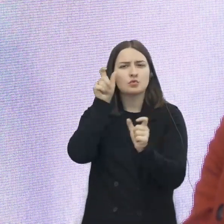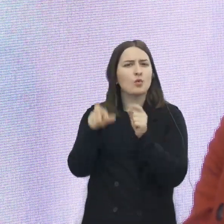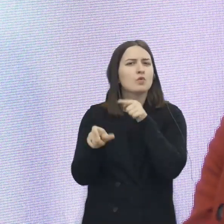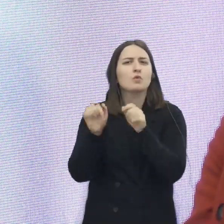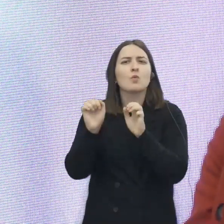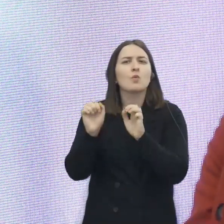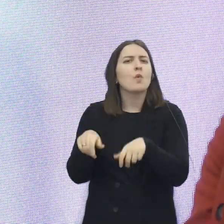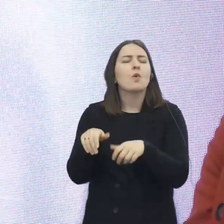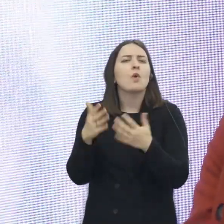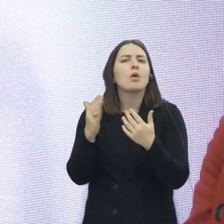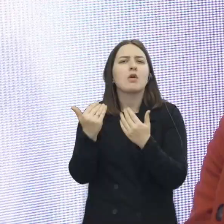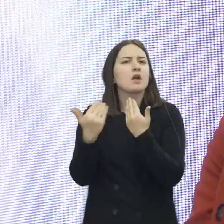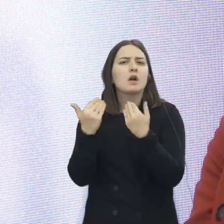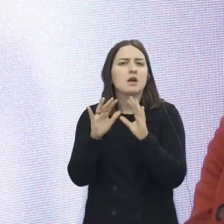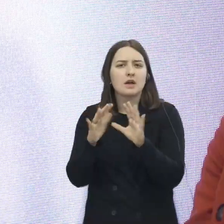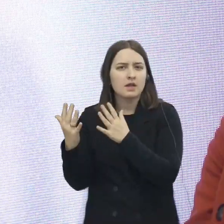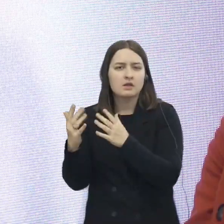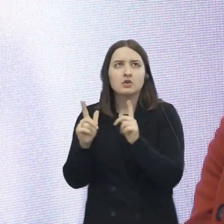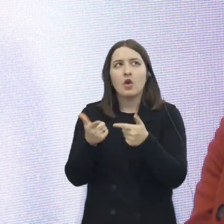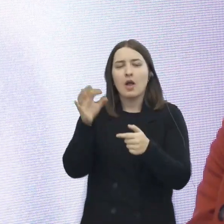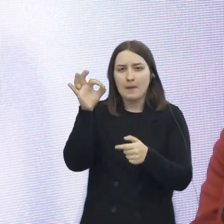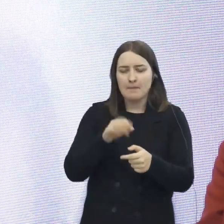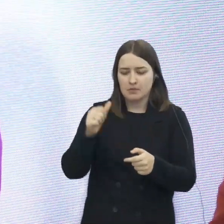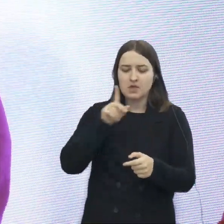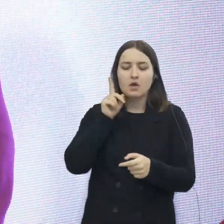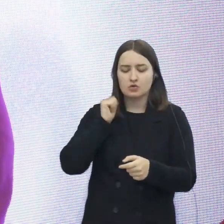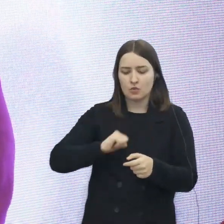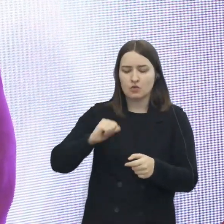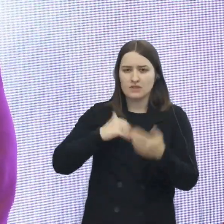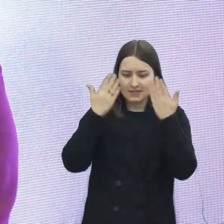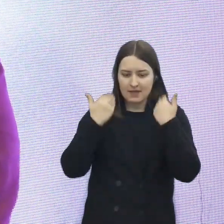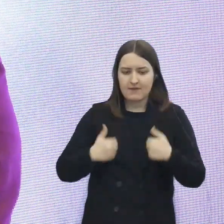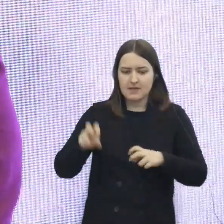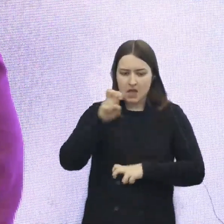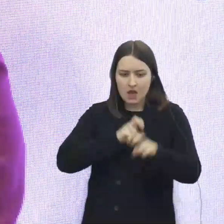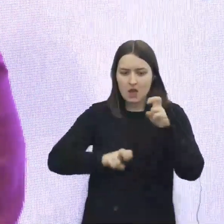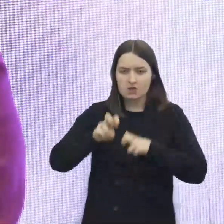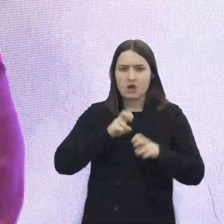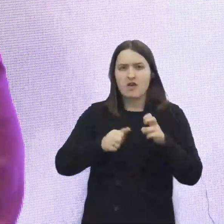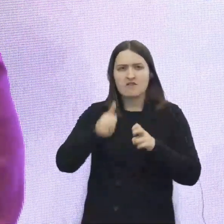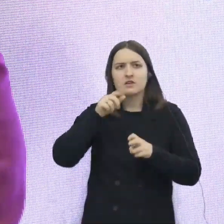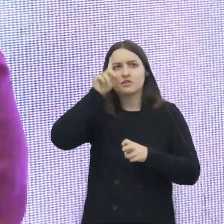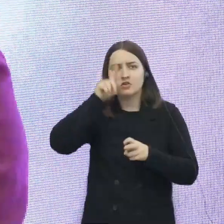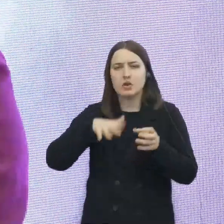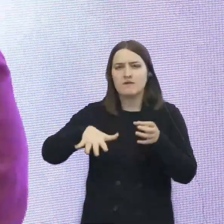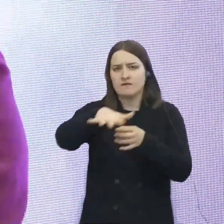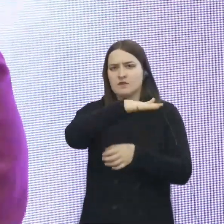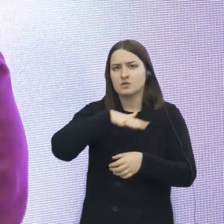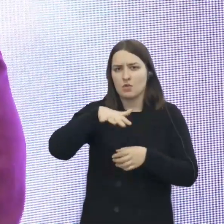žmogus beieškantis tiek savęs, tiek kaip būti šioje visuomenėje. Gali būti kartais,